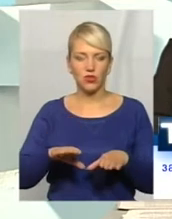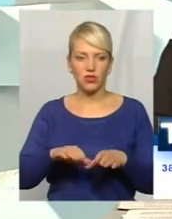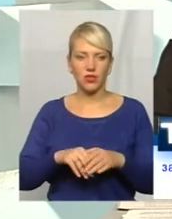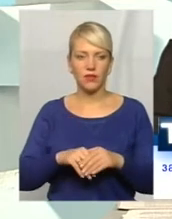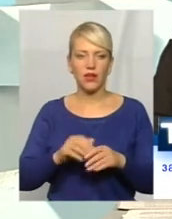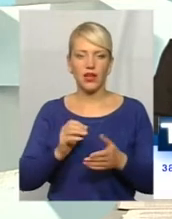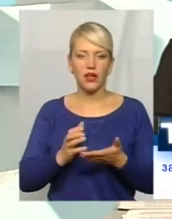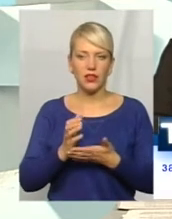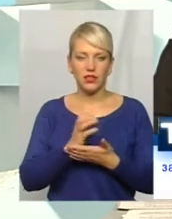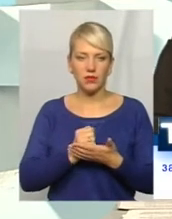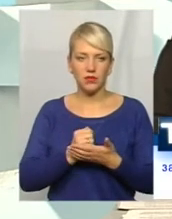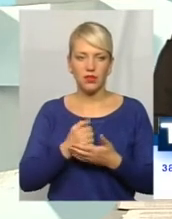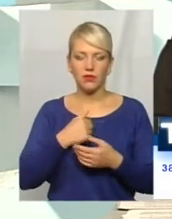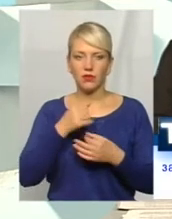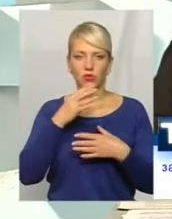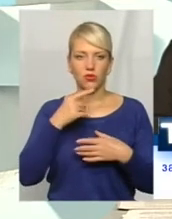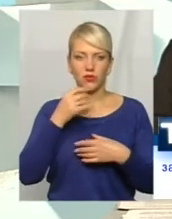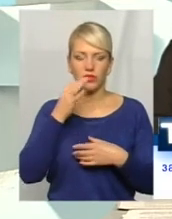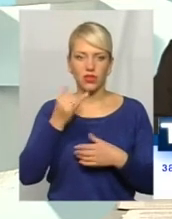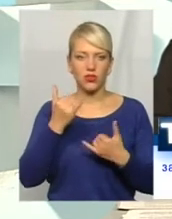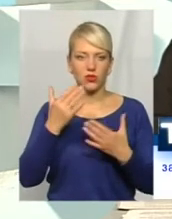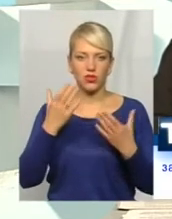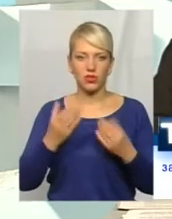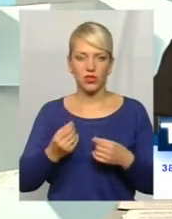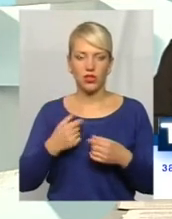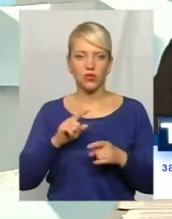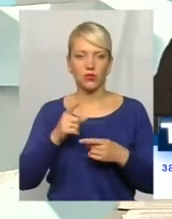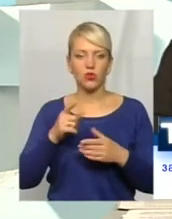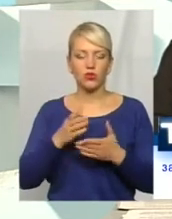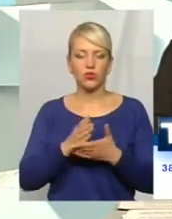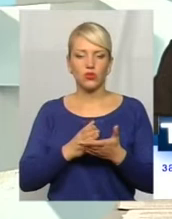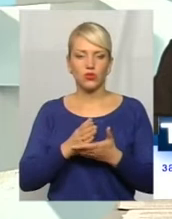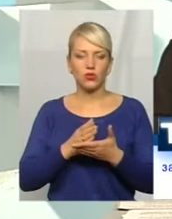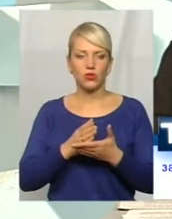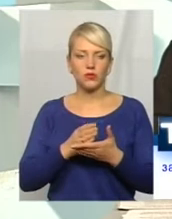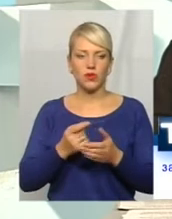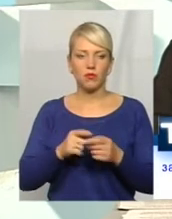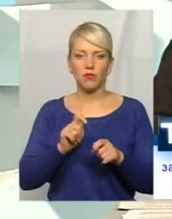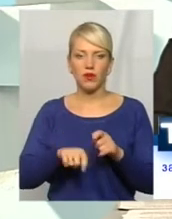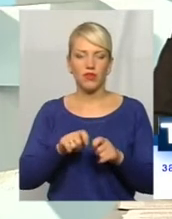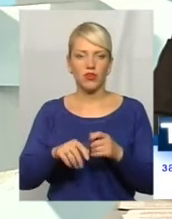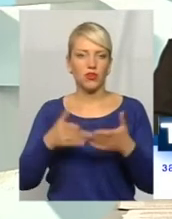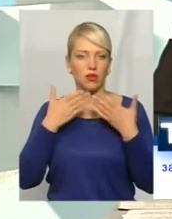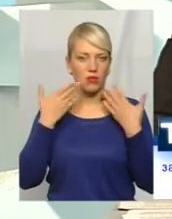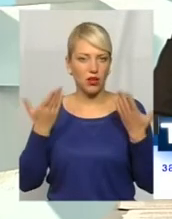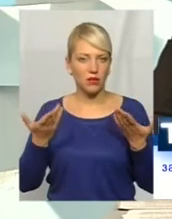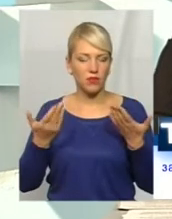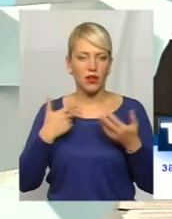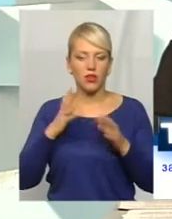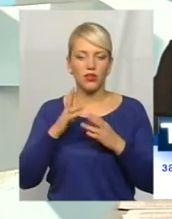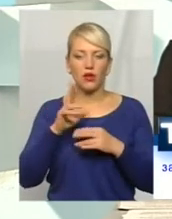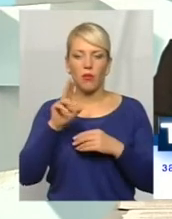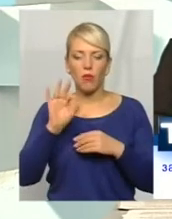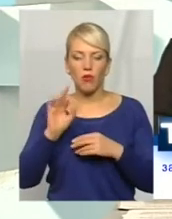І збір не вирішується. Ми не можемо, я не можу на сьогоднішній день сказати, тому що служба в даному напрямку перевірок не проводить. Ми тільки по скаргах, по